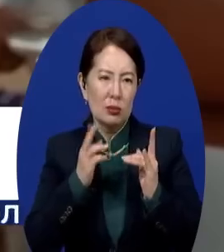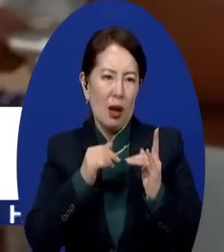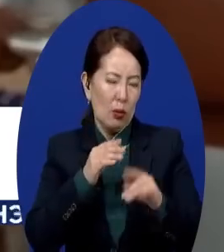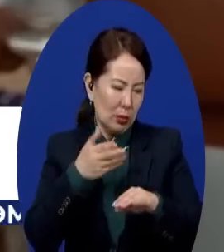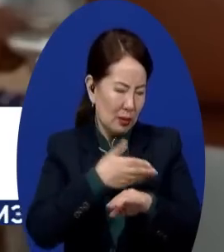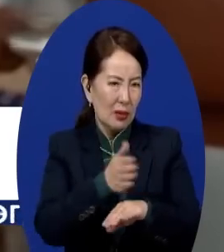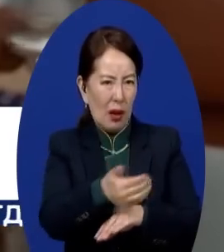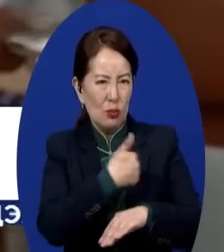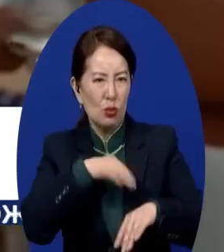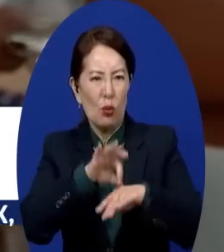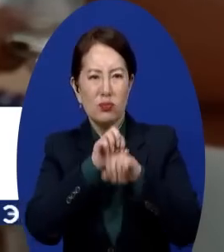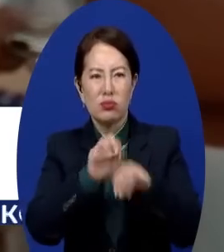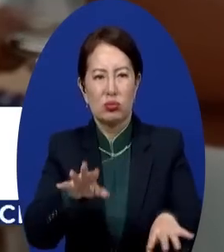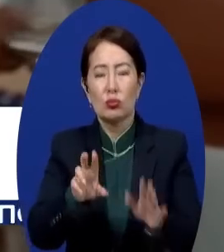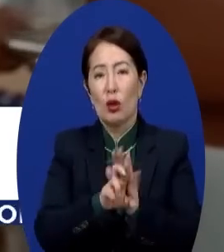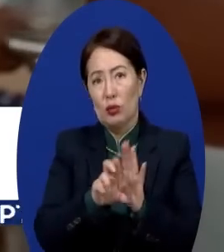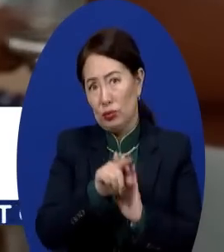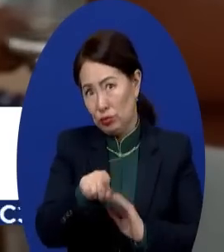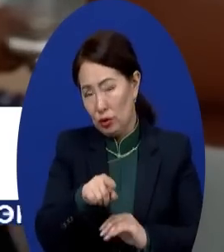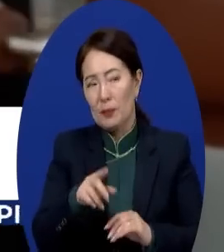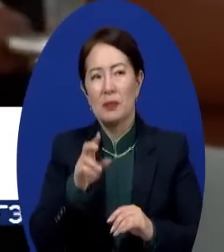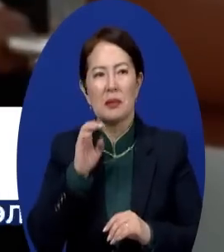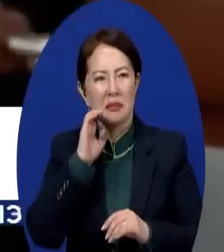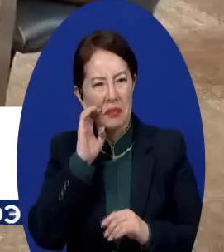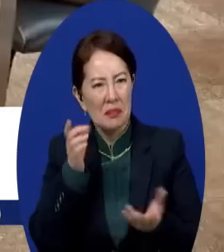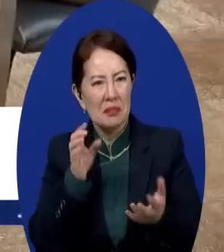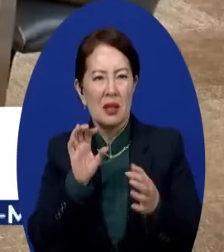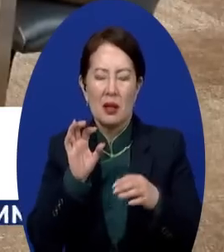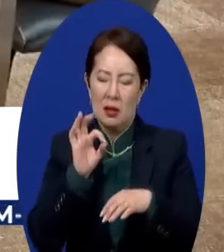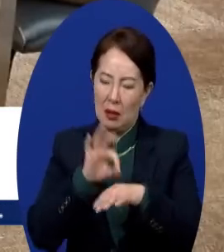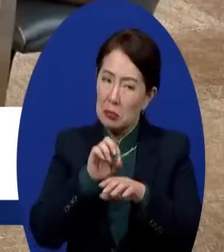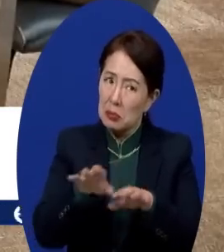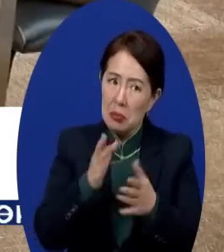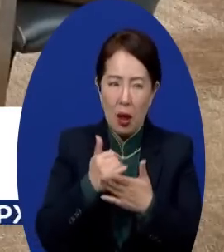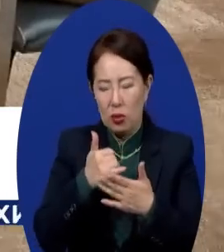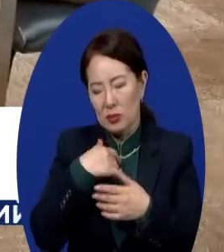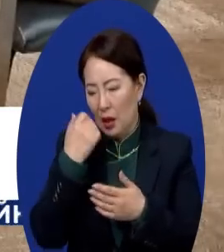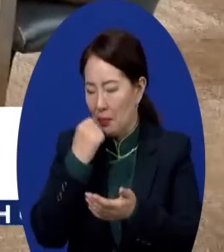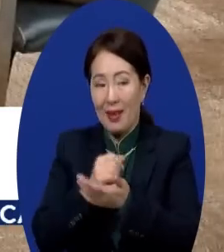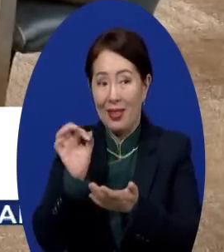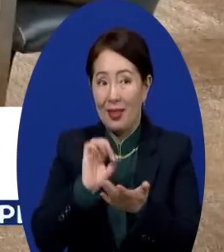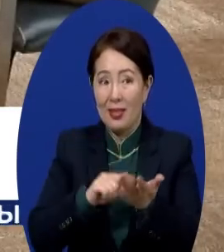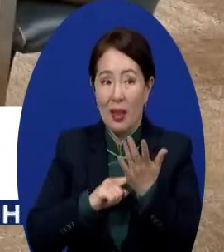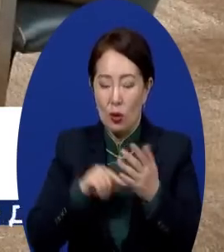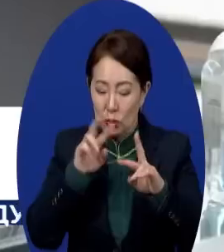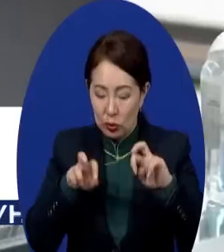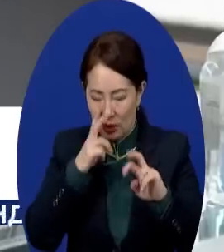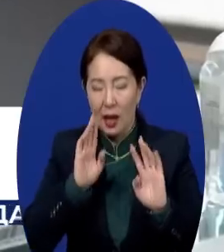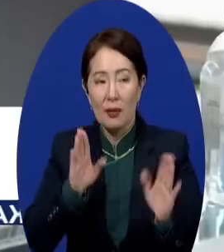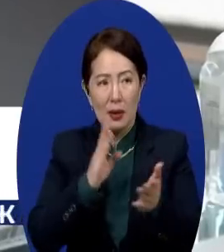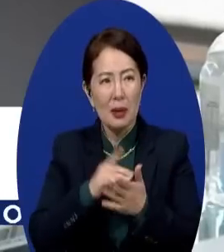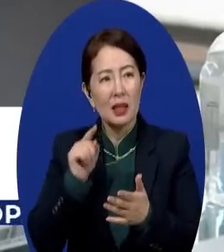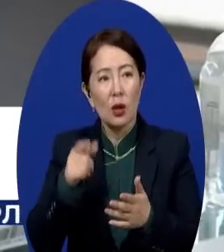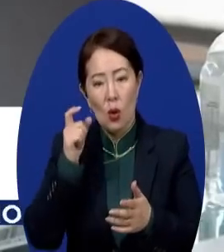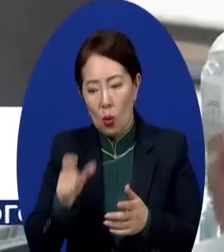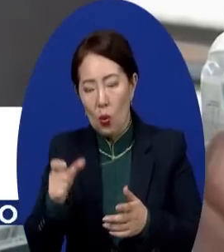даавуугаар дамжин халдварлах боломжтой байна. Гэхдээ бэлгийн замаар дамжиж халдварладаг эсэх нь хараахан нотлогдоогүй судалж байна. Тиймээс энэ